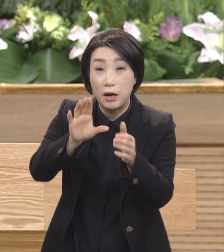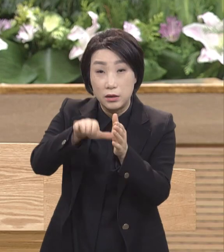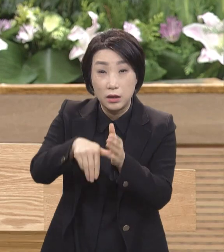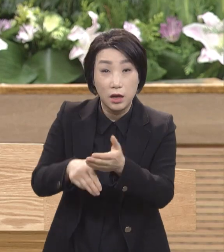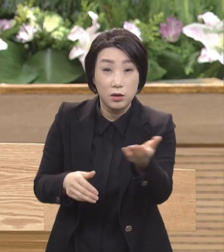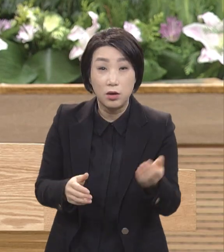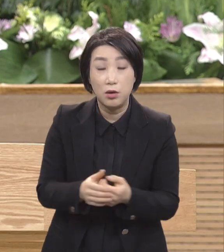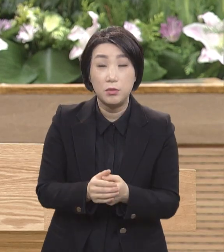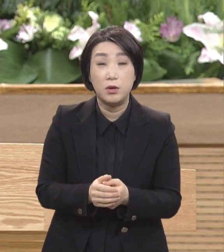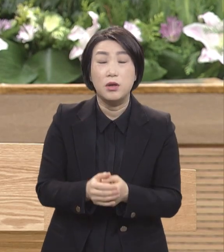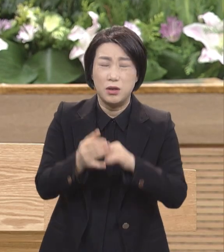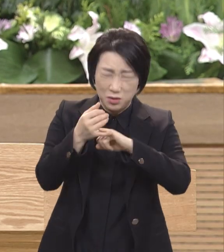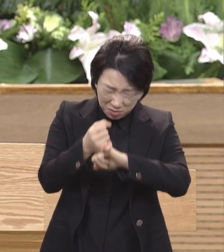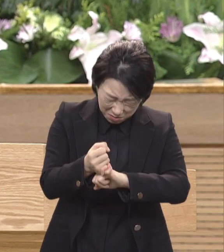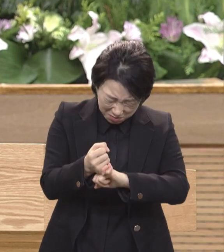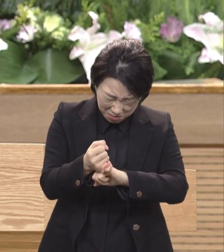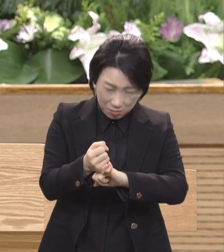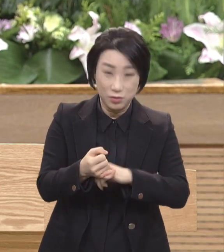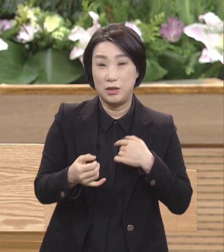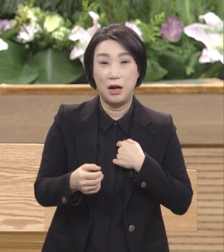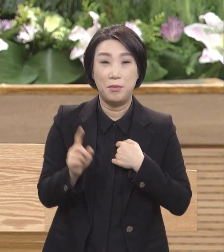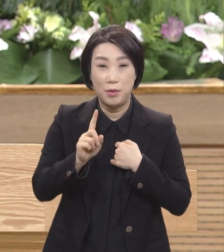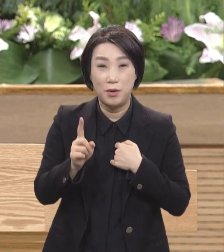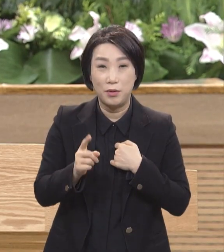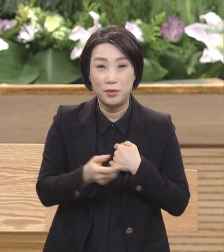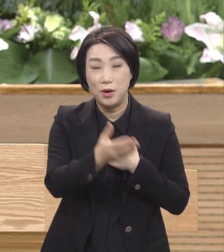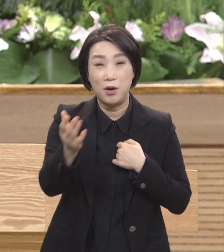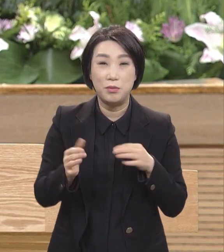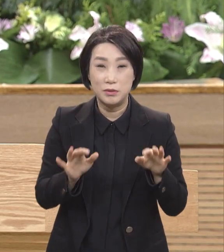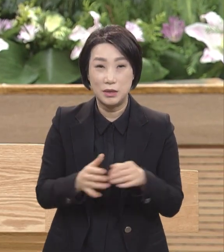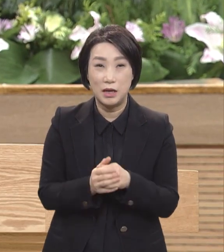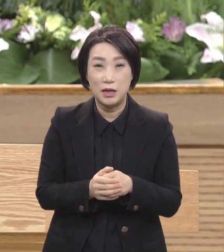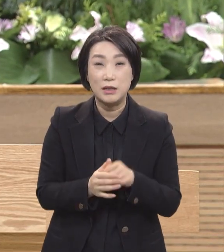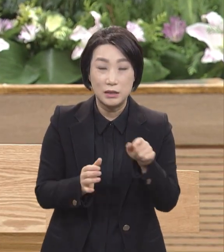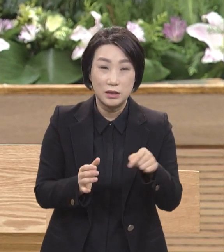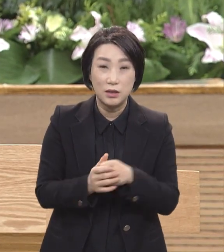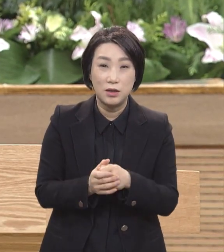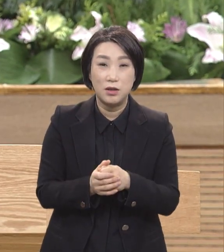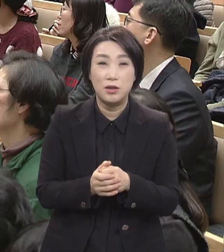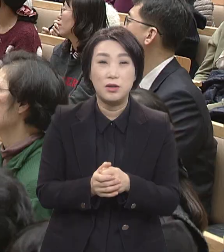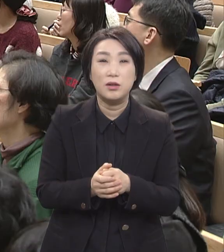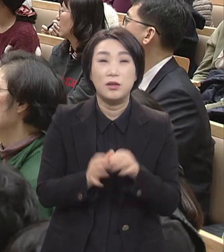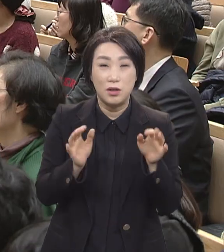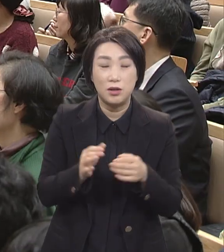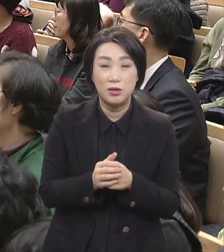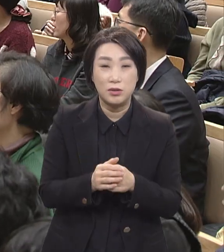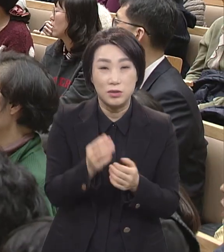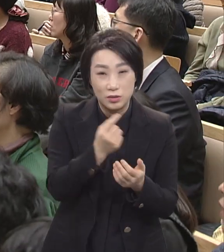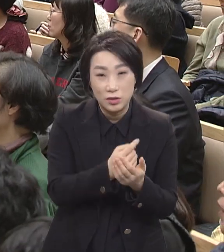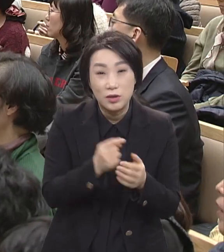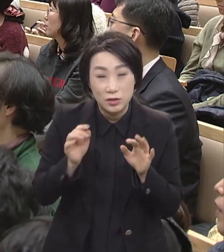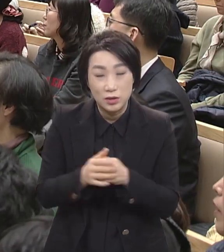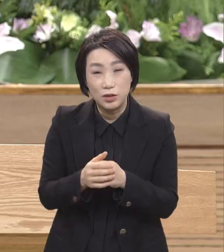그날 반드시 벗어나고 오히려 축복이 되는 길은 순종밖에 없는데,